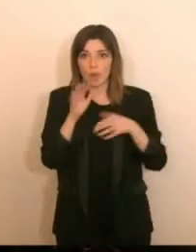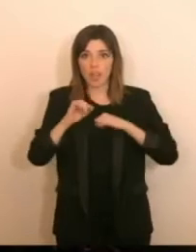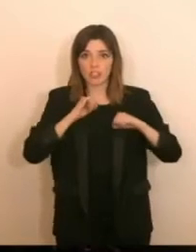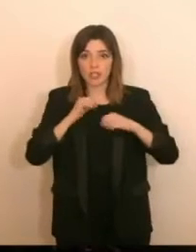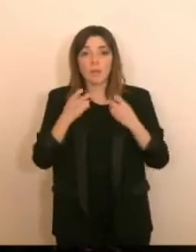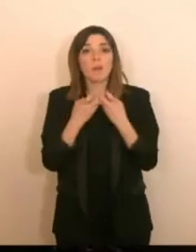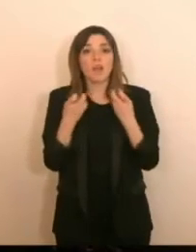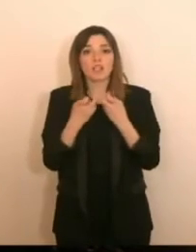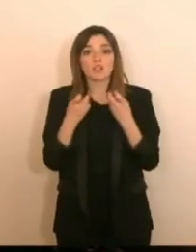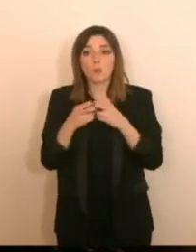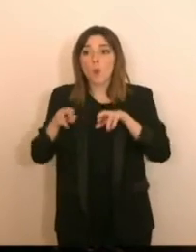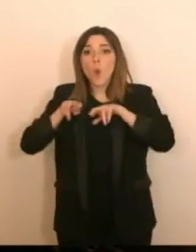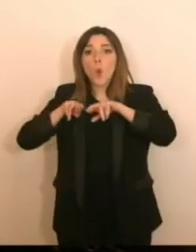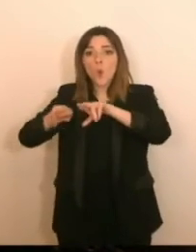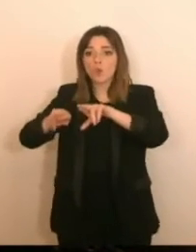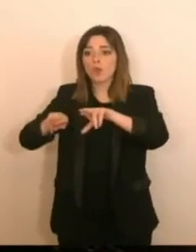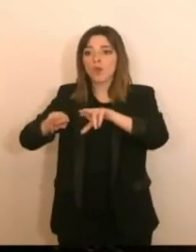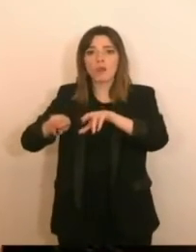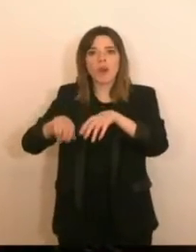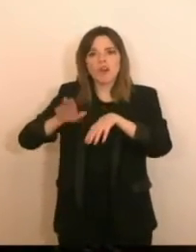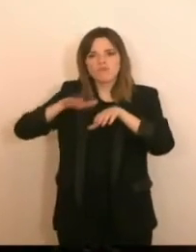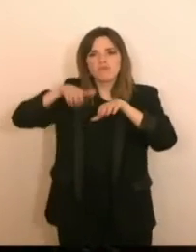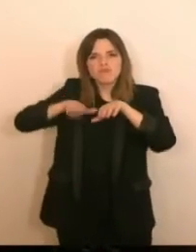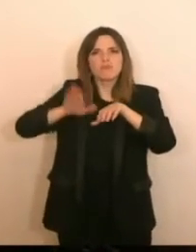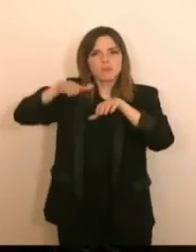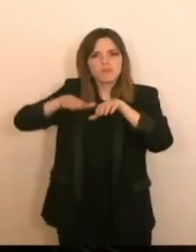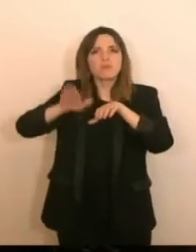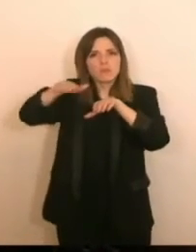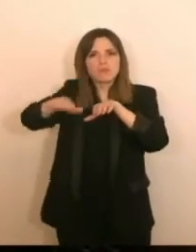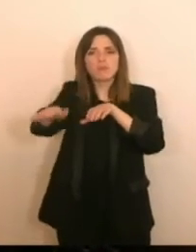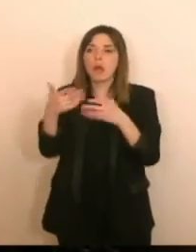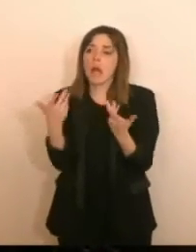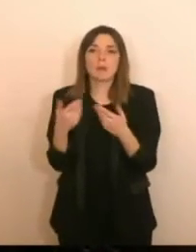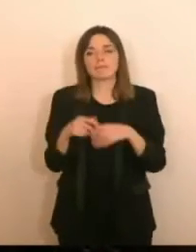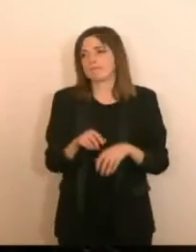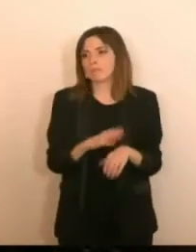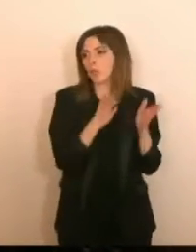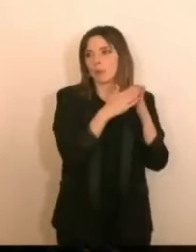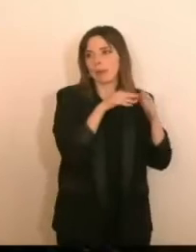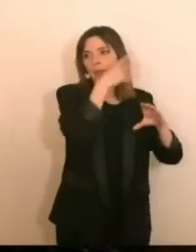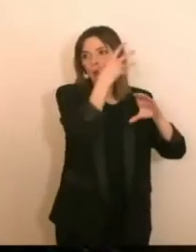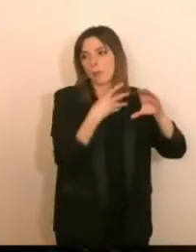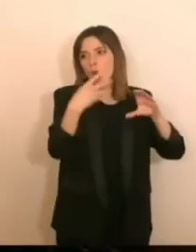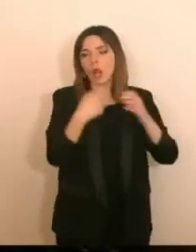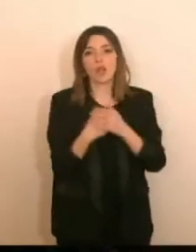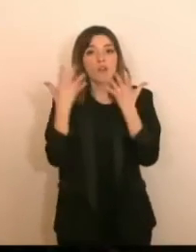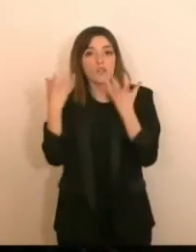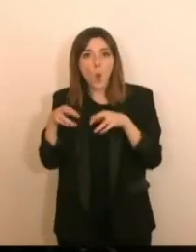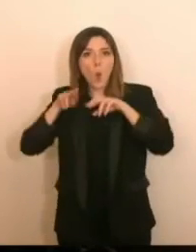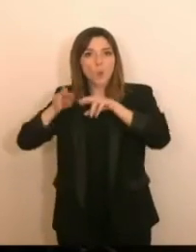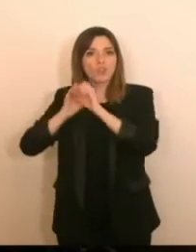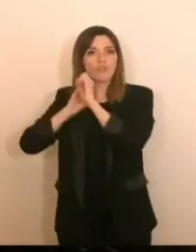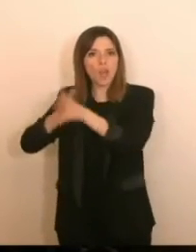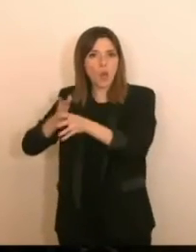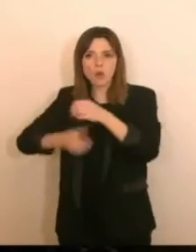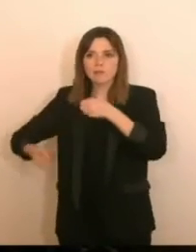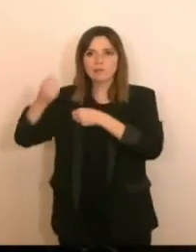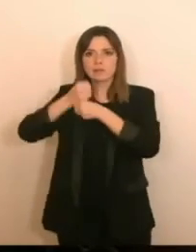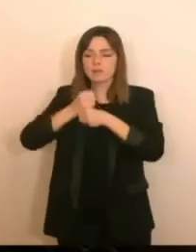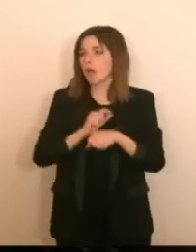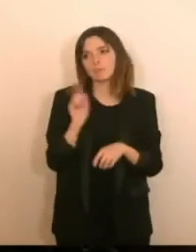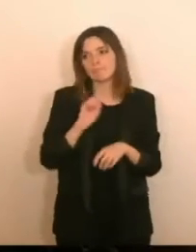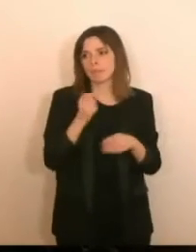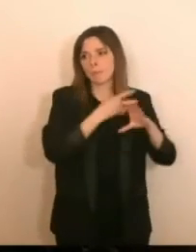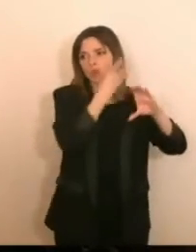un nid-de-poule faut demander à la métropole voulait améliorer la collecte des déchets il faut demander à la métropole vous voulez une nouvelle piste cyclable faut demander à la métropole vous